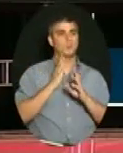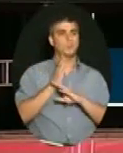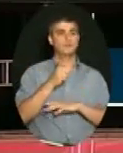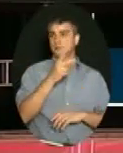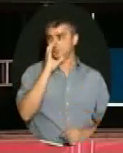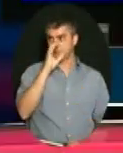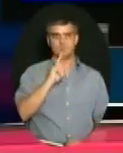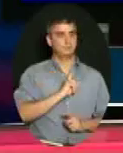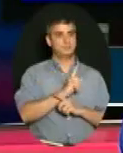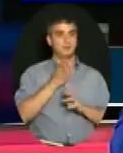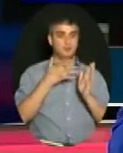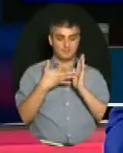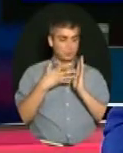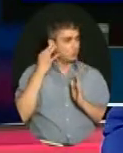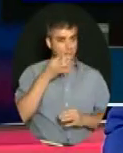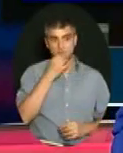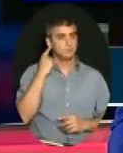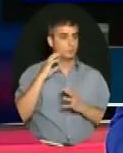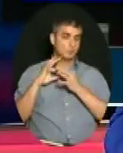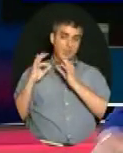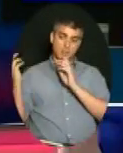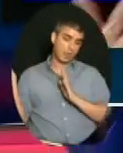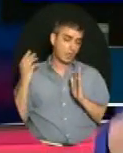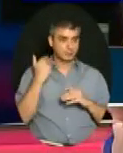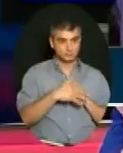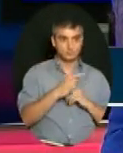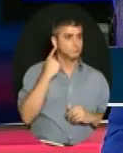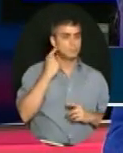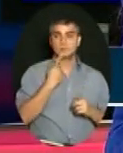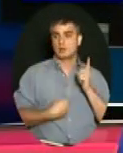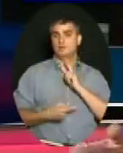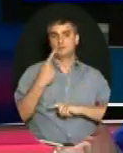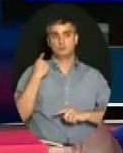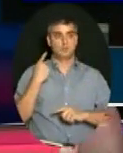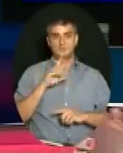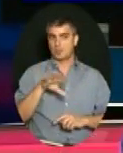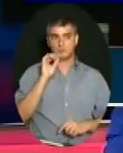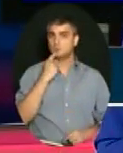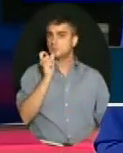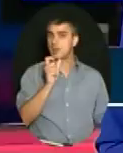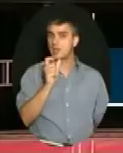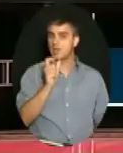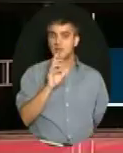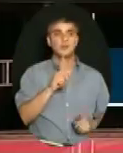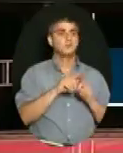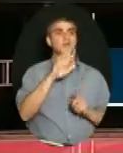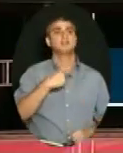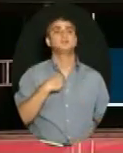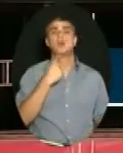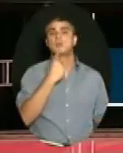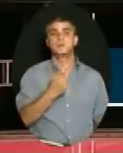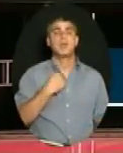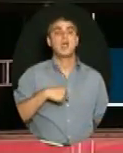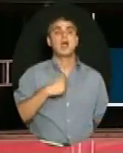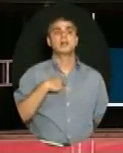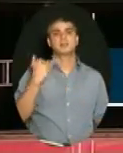עכשיו צופנו ישר ילכו לנאום, וישמעו אותו מתחילת טובה עד סופו, וילכו גם למה שהוא אמר בשנה שעברה. צופנו יקרים, כמו שהילדים שלי אומרים,